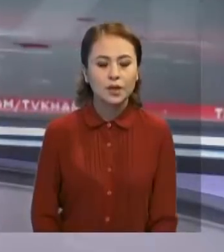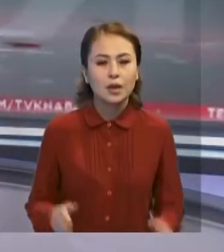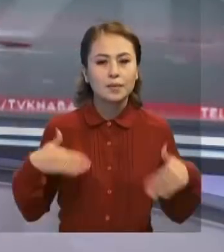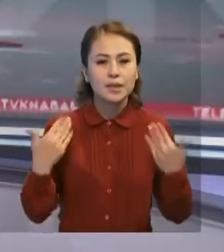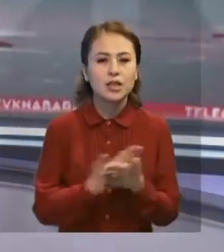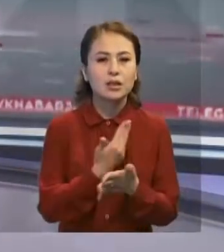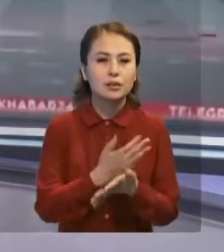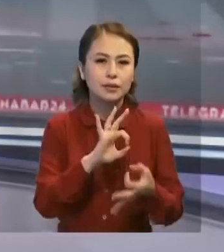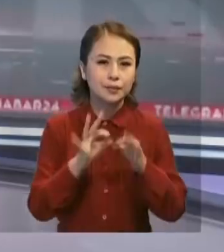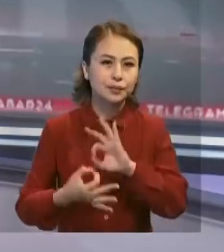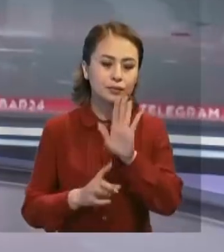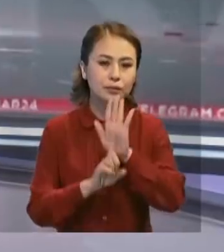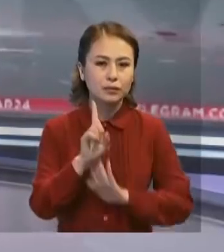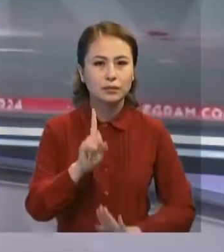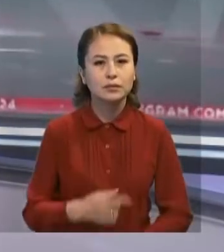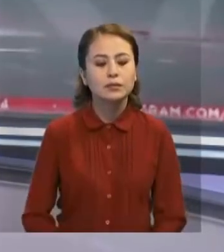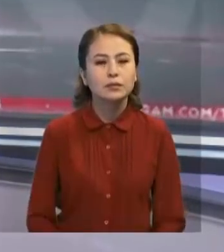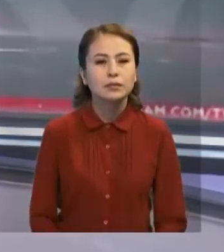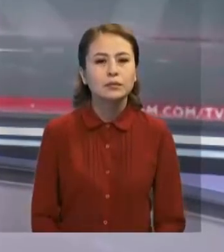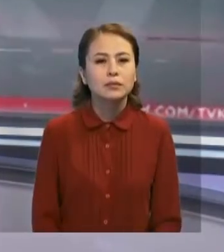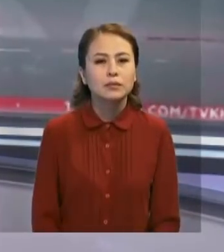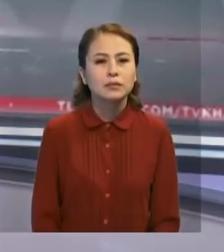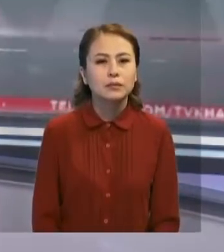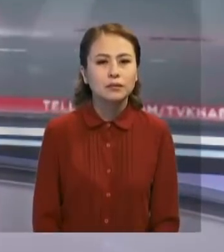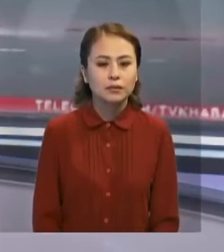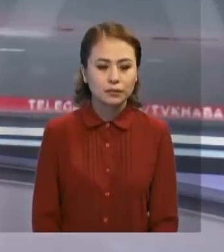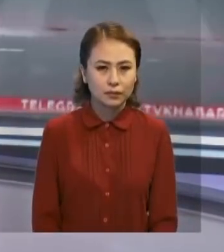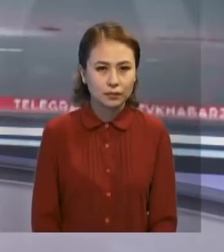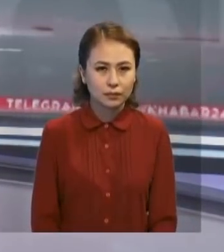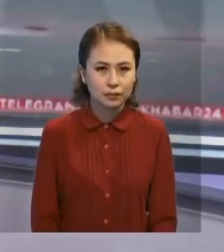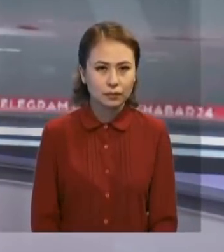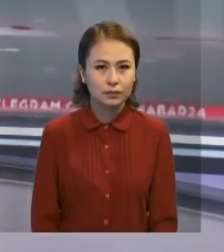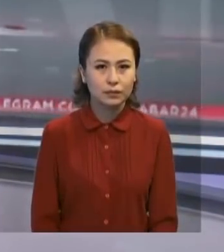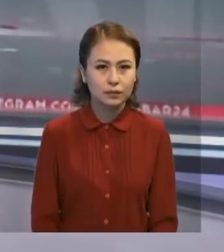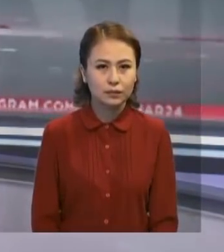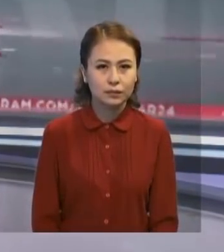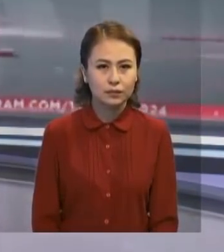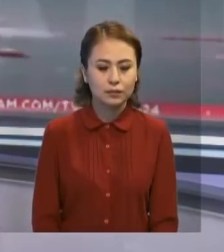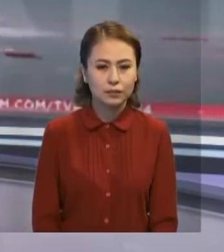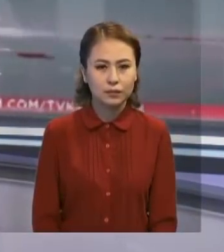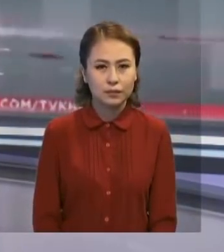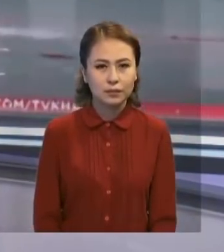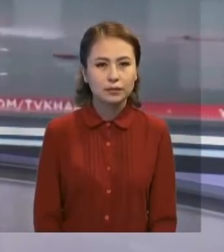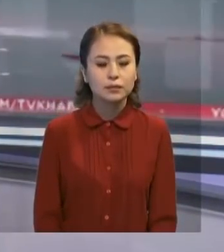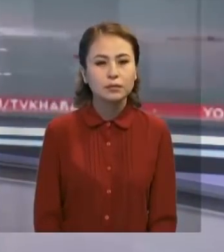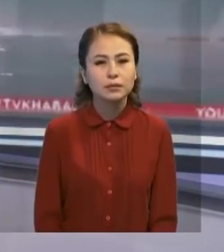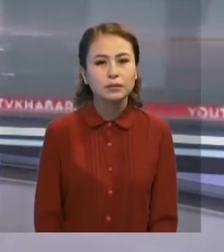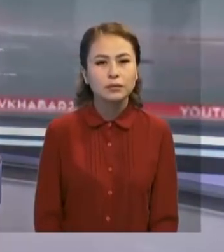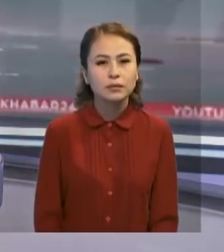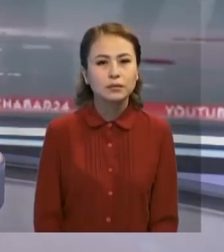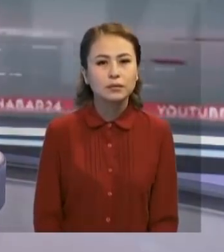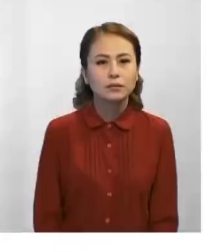Армысыздар, тікелей эфирде жаңалықтар уақыты. Сіздермен бірге Мақпала Субайқызы және Жанбота Сәрсенбаева. Осы сағатта хабарымыздан